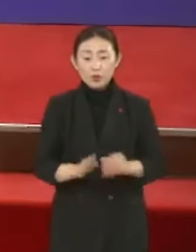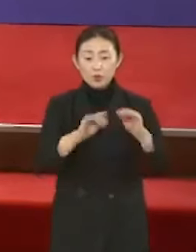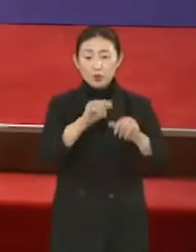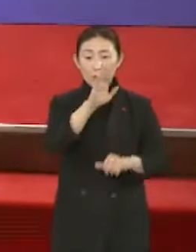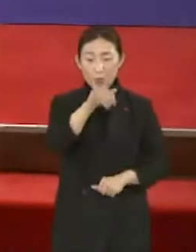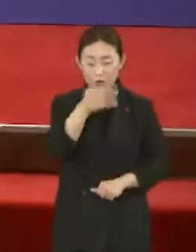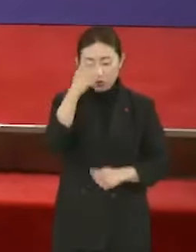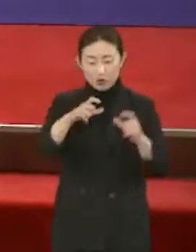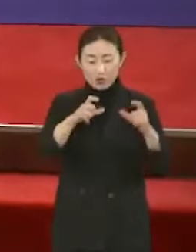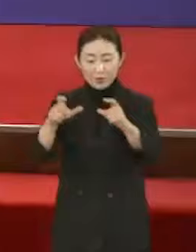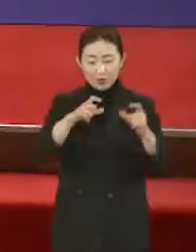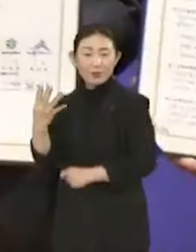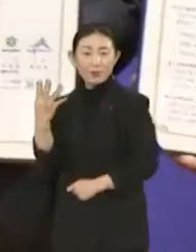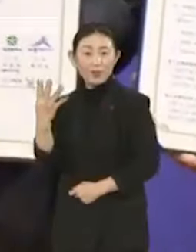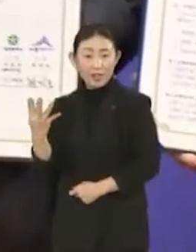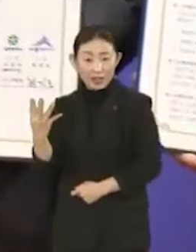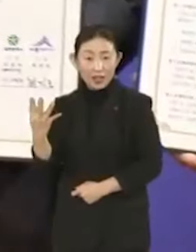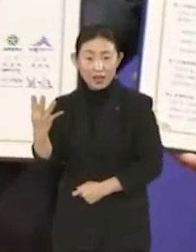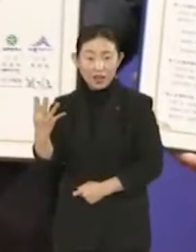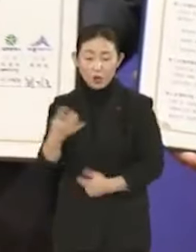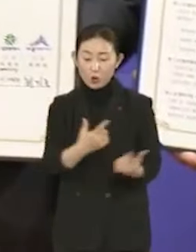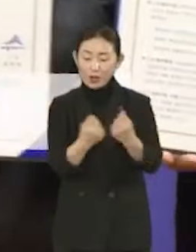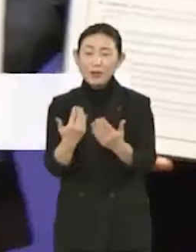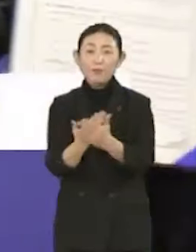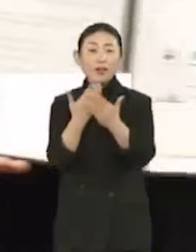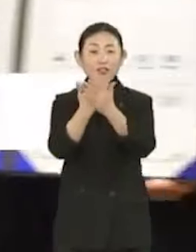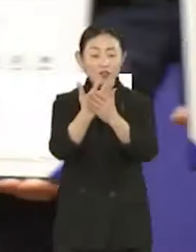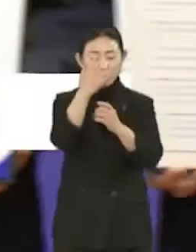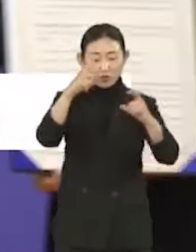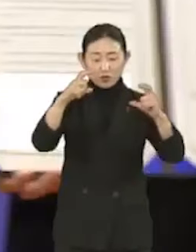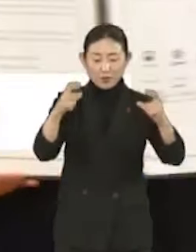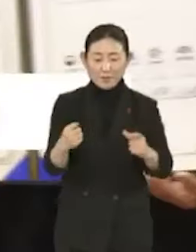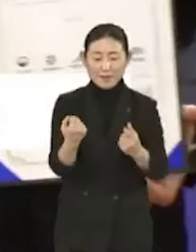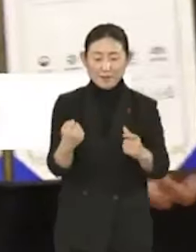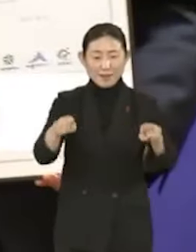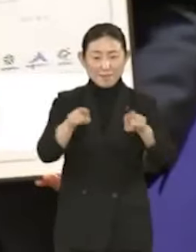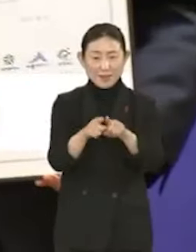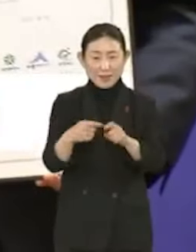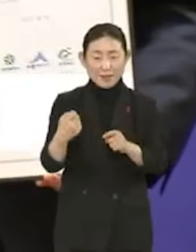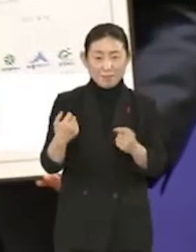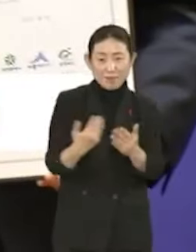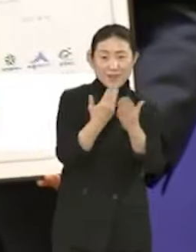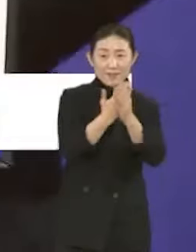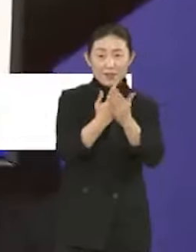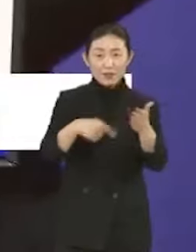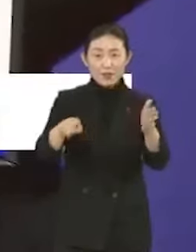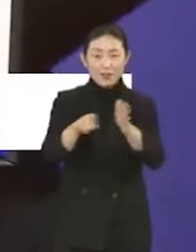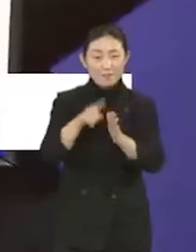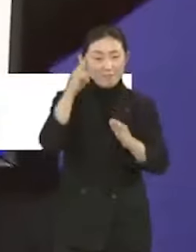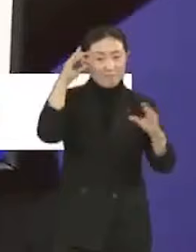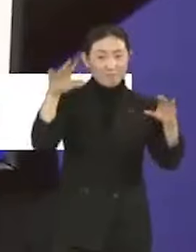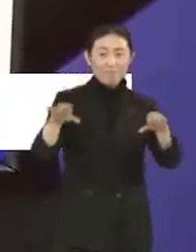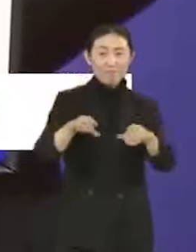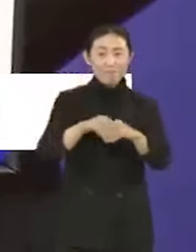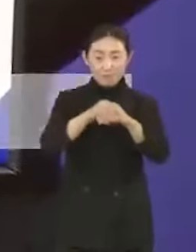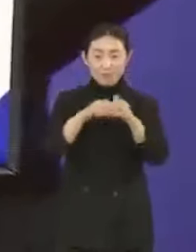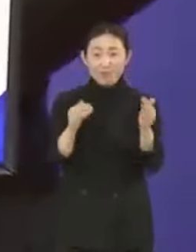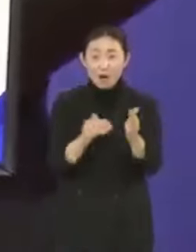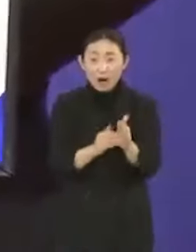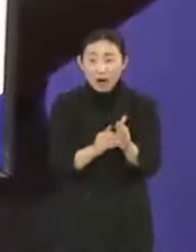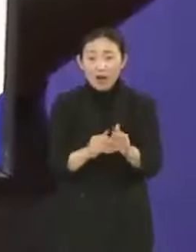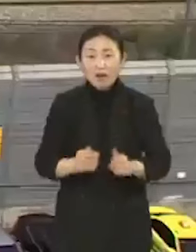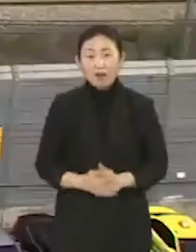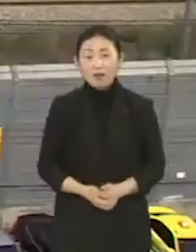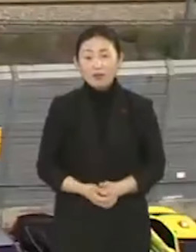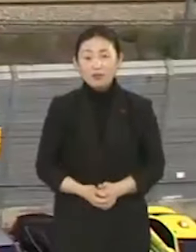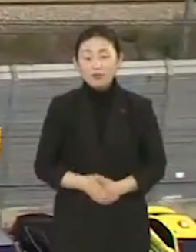국토교통부와 충청권 4개 시도가 지역균형 발전과 충청권 동반성장을 위한 협약을 체결했습니다. 무엇보다 눈에 띄는